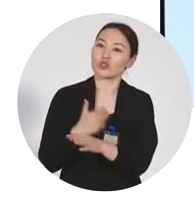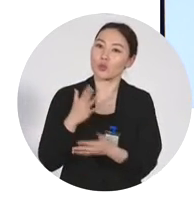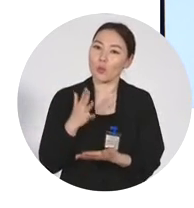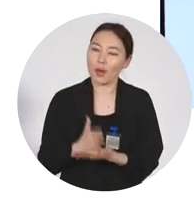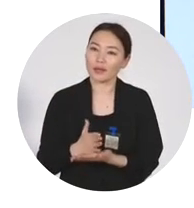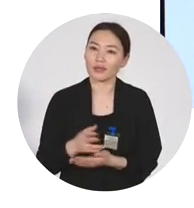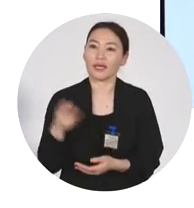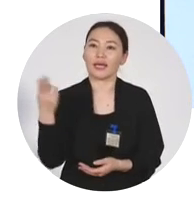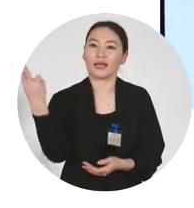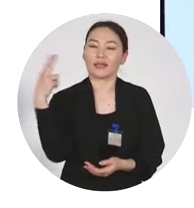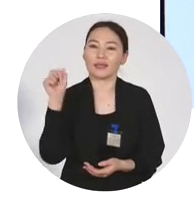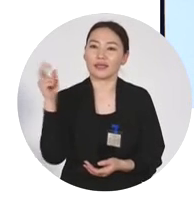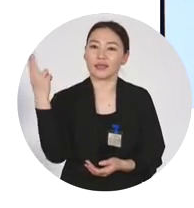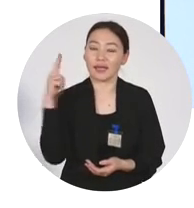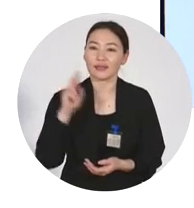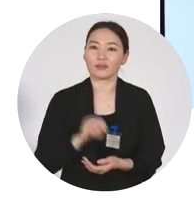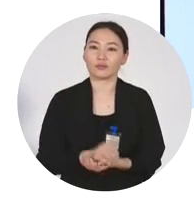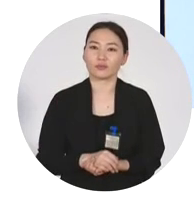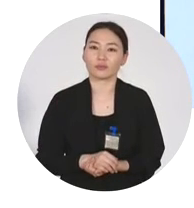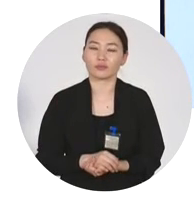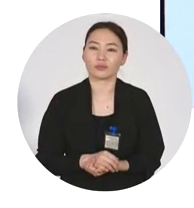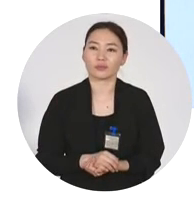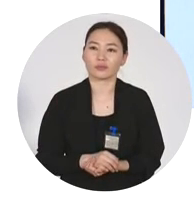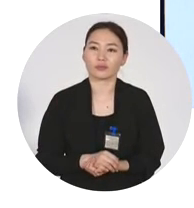За дад гэдэг үйлг бол